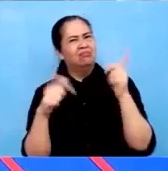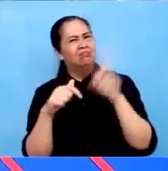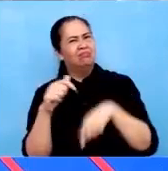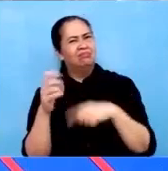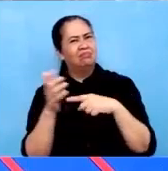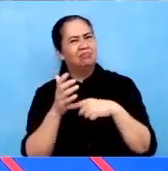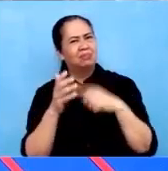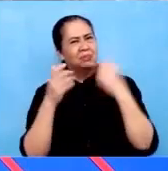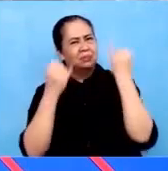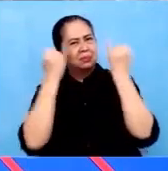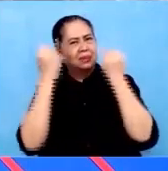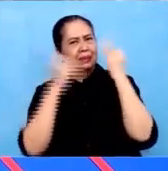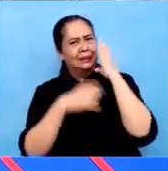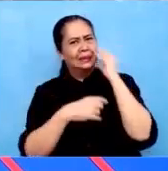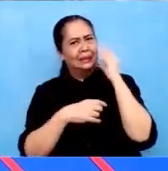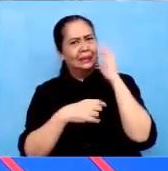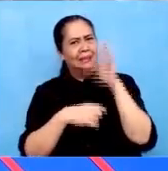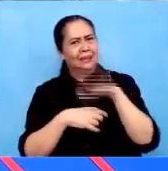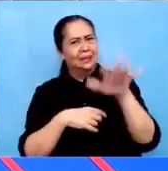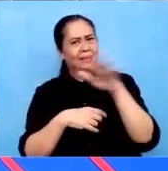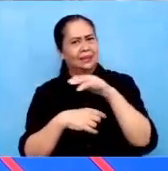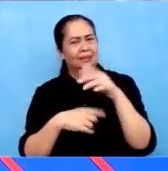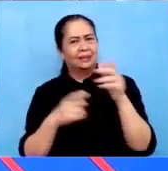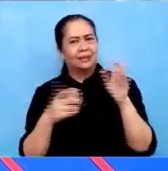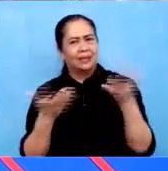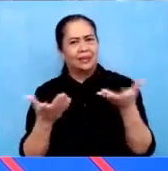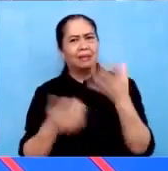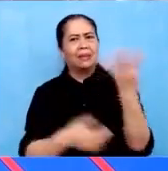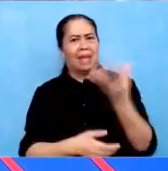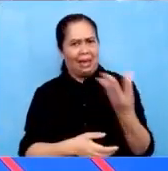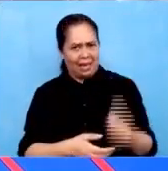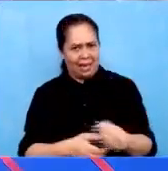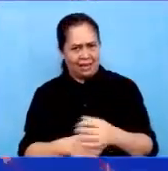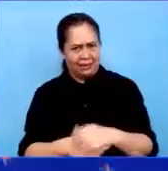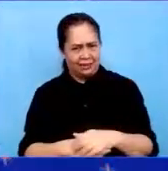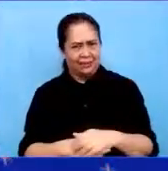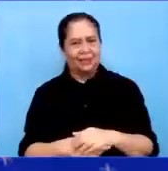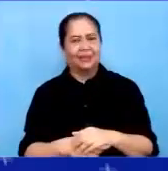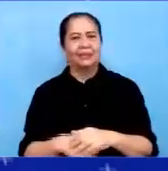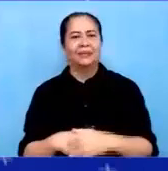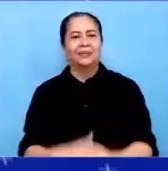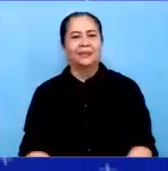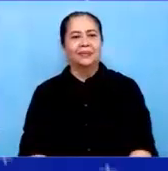magaya itong naranasan ng mga kapatid natin dyan sa Batangas City.